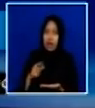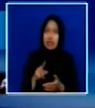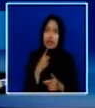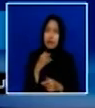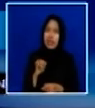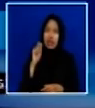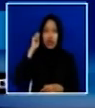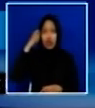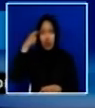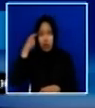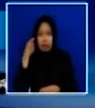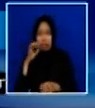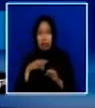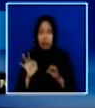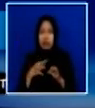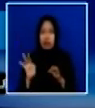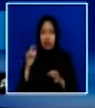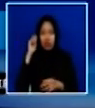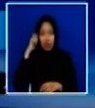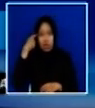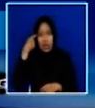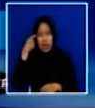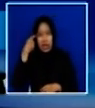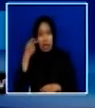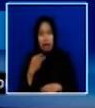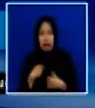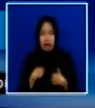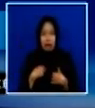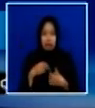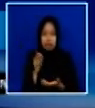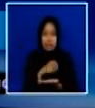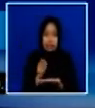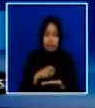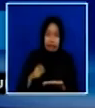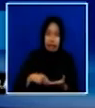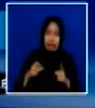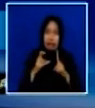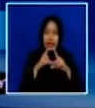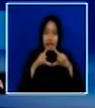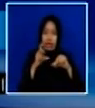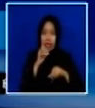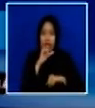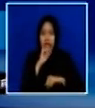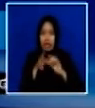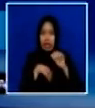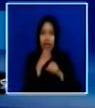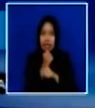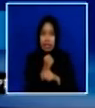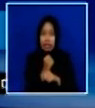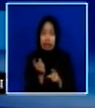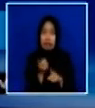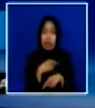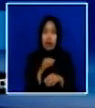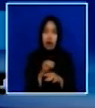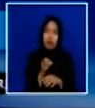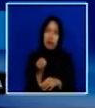sekali di Kabupaten Pacitan untuk melakukan pendidikan secara daring akhirnya ada beberapa yang melakukan